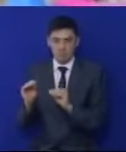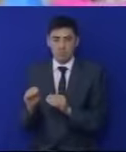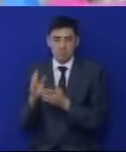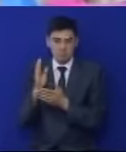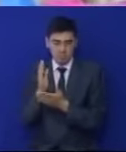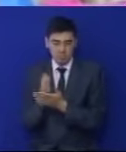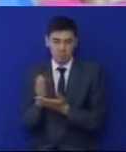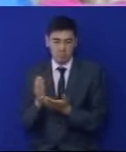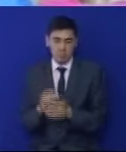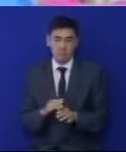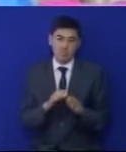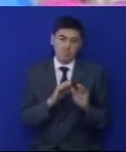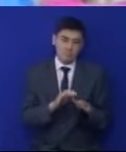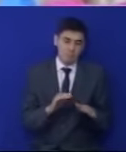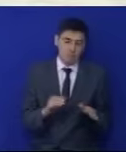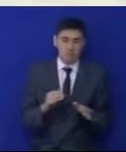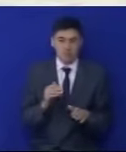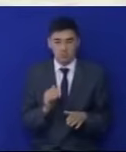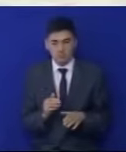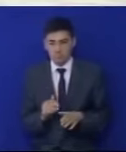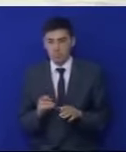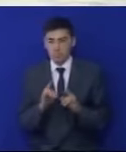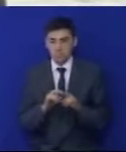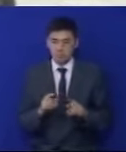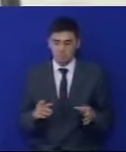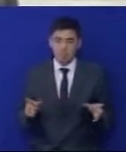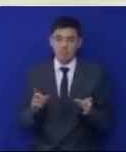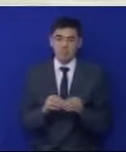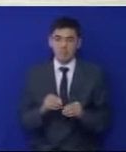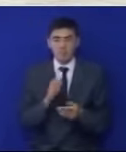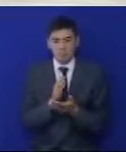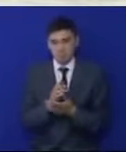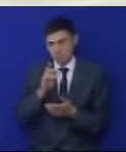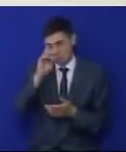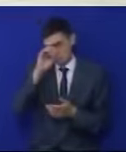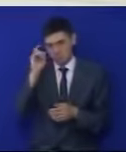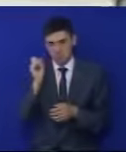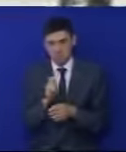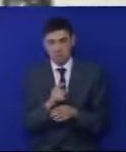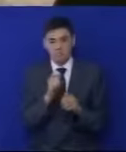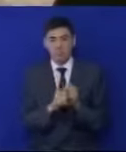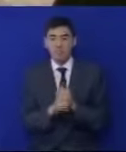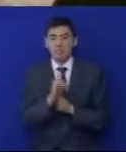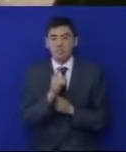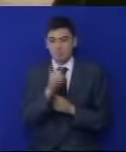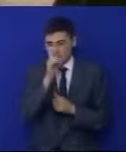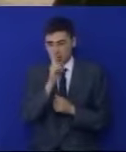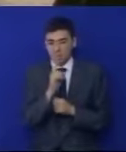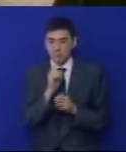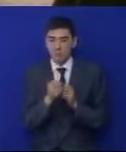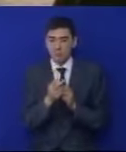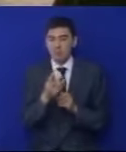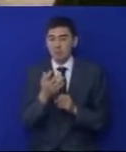мектепке дейінгі жекеменшік мекемелер желісі дамыған. Онда мемлекеттік тапсырыспен әр бала үшін айына